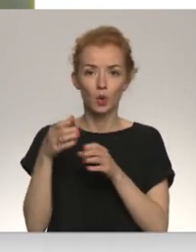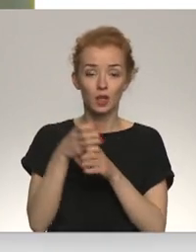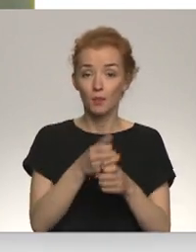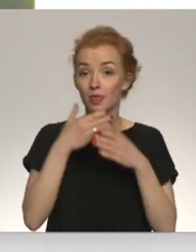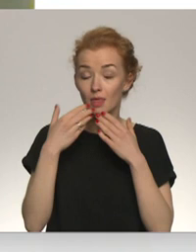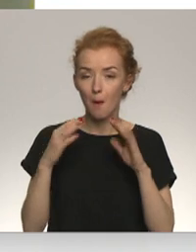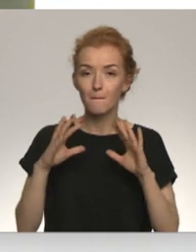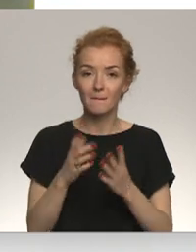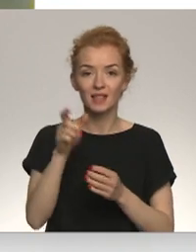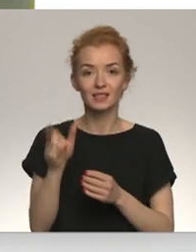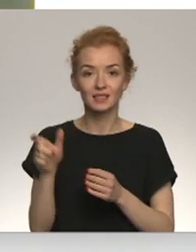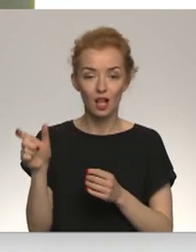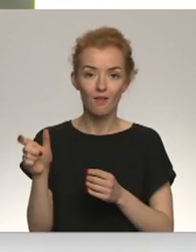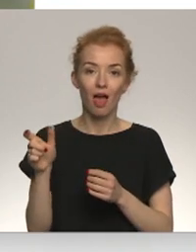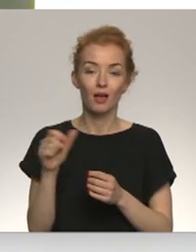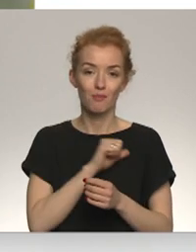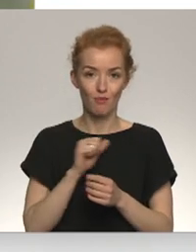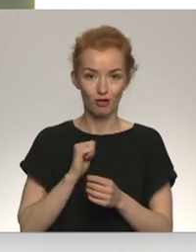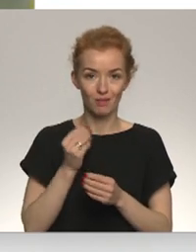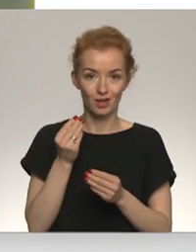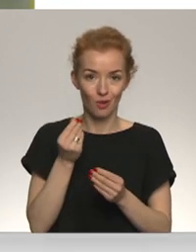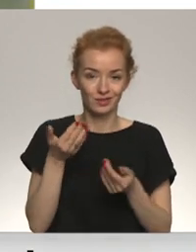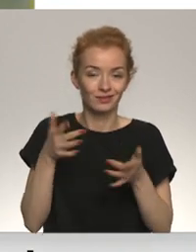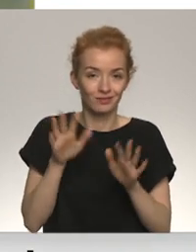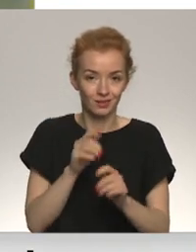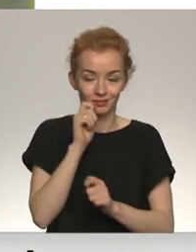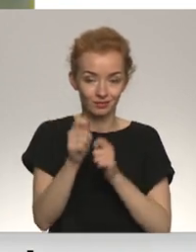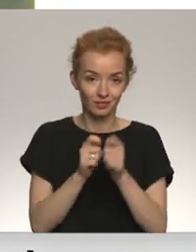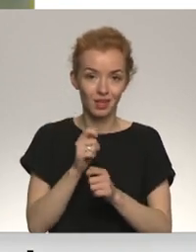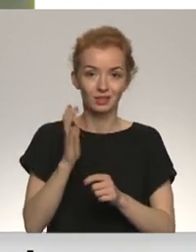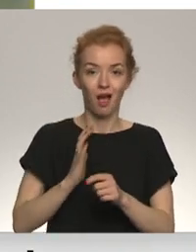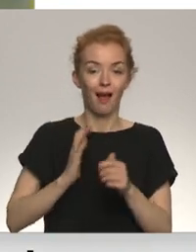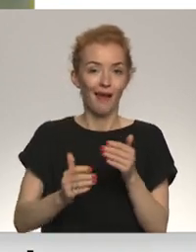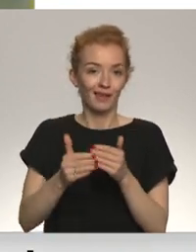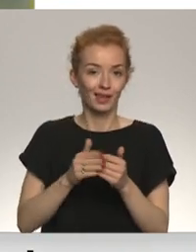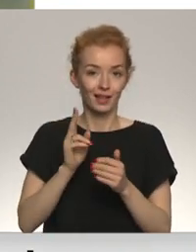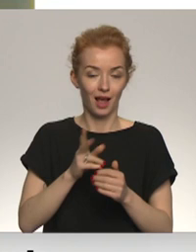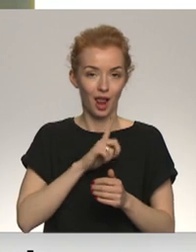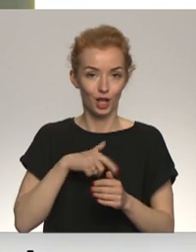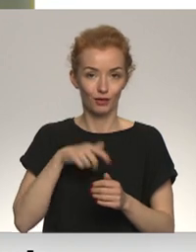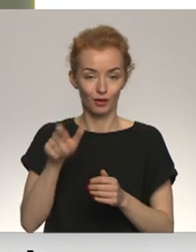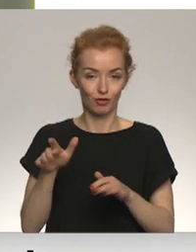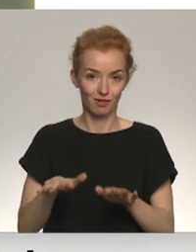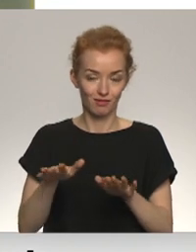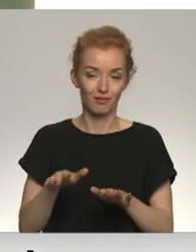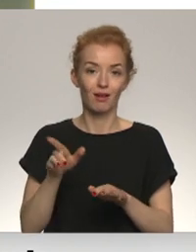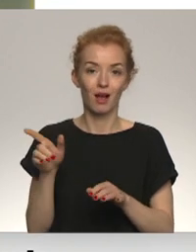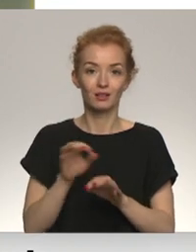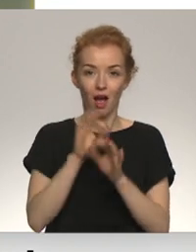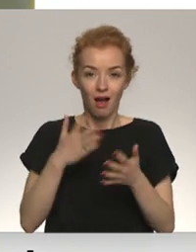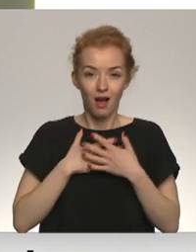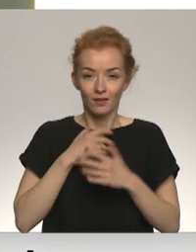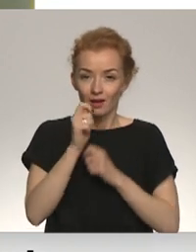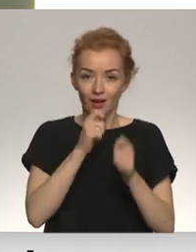ir samazinājusies cilvēka rocība. Līdz ar to sagaidīt to, ka iedzīvotāji ziedos tikpat aktīvi kā kara